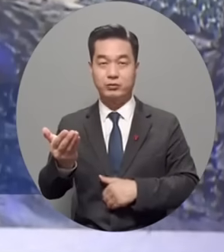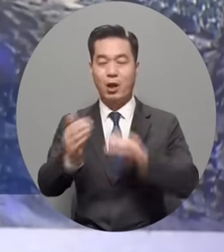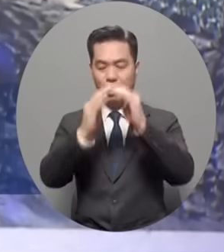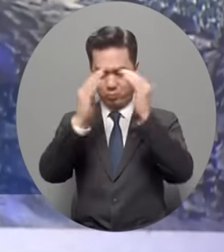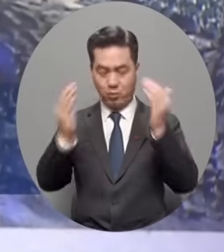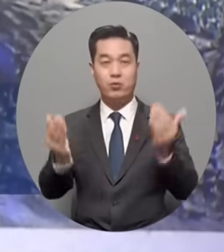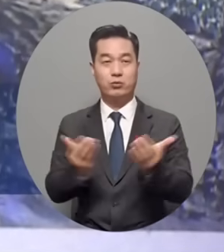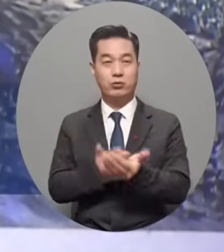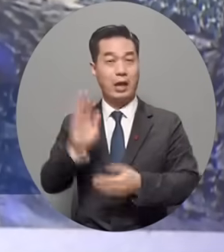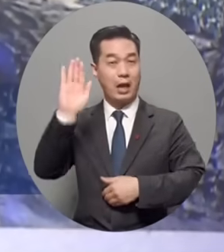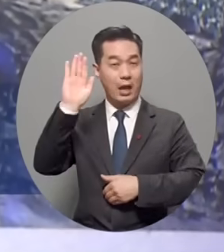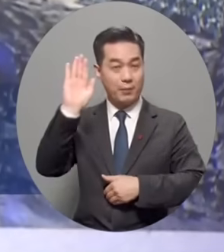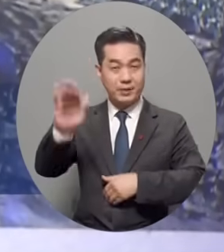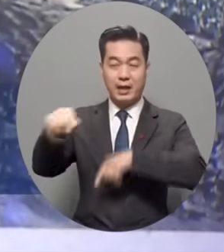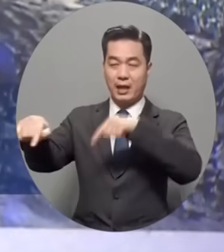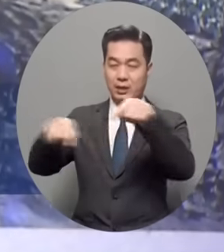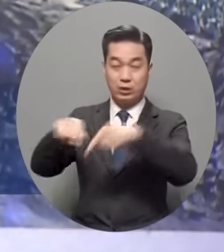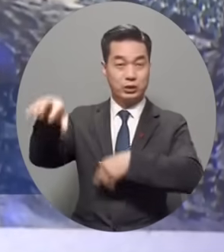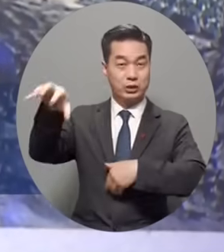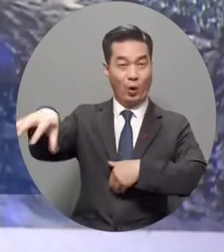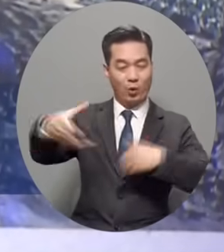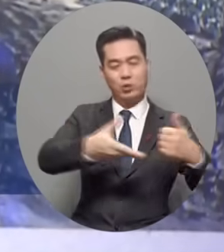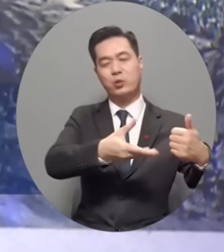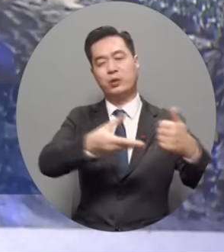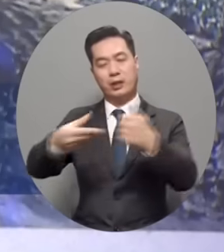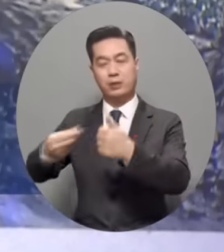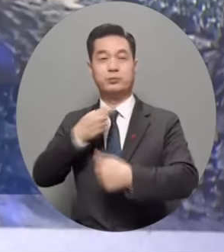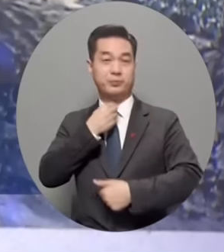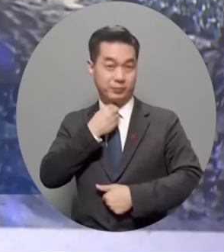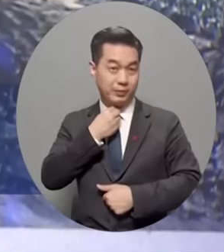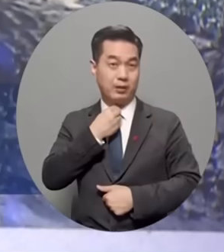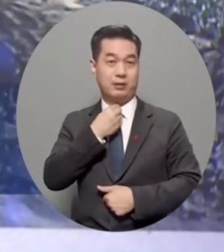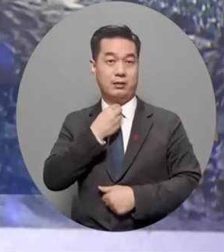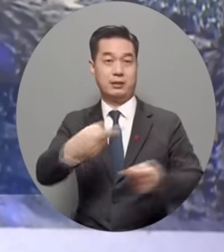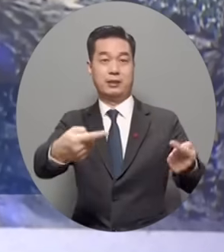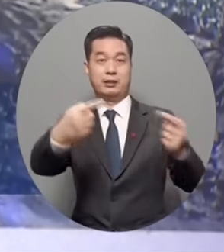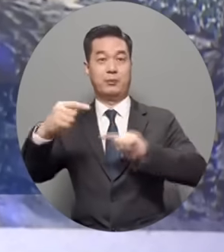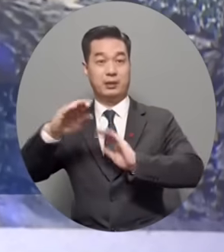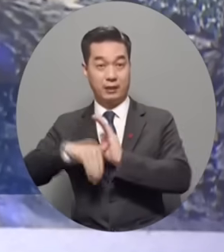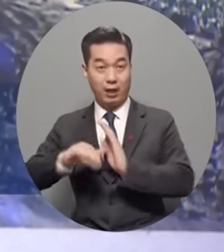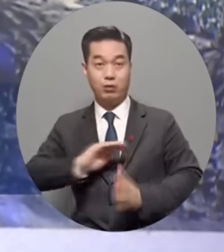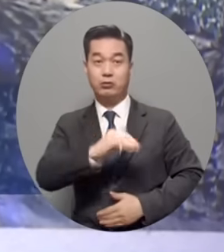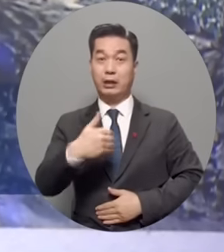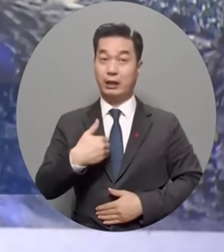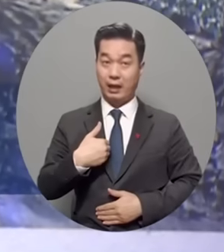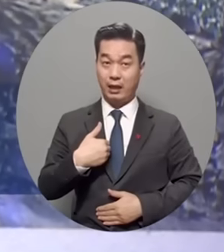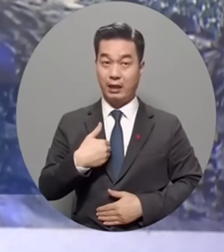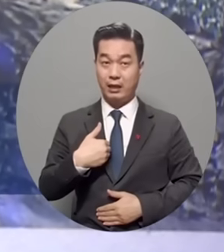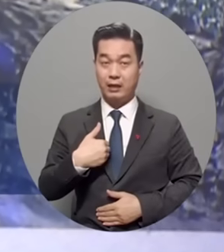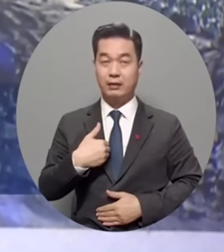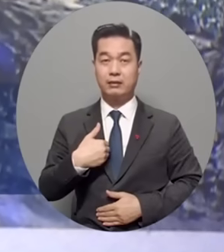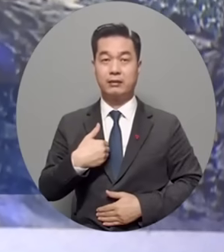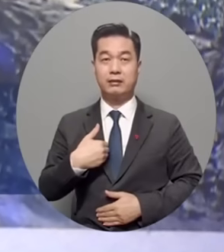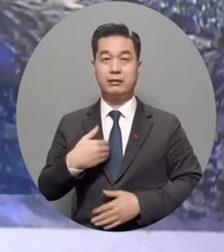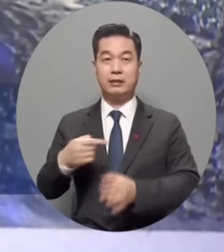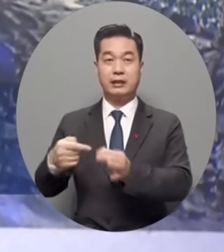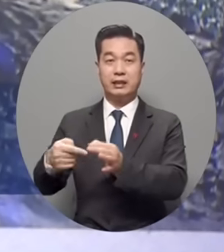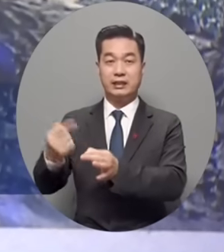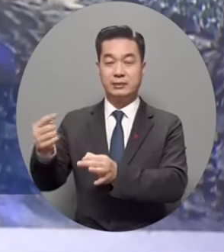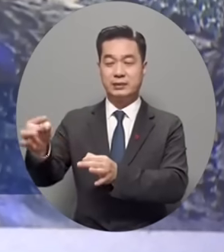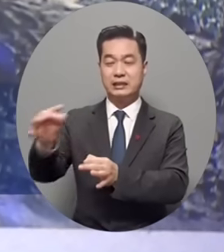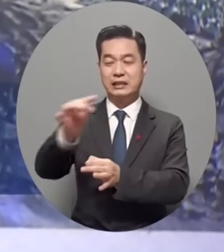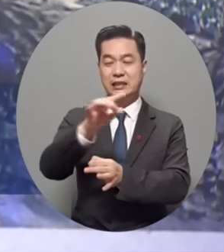모두를 미래의 정치로 초대하겠습니다. 참여하실 때 우리에게는 십시일반의 밥